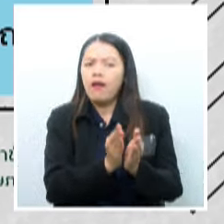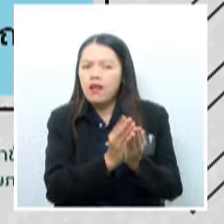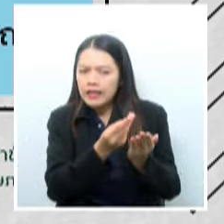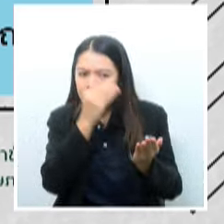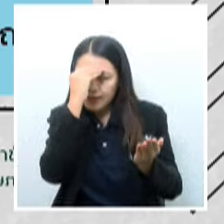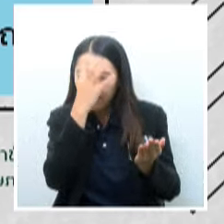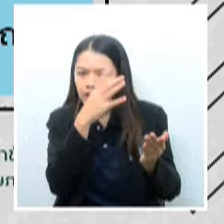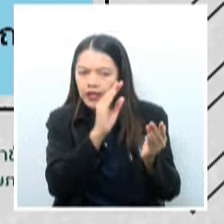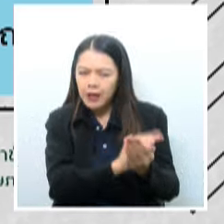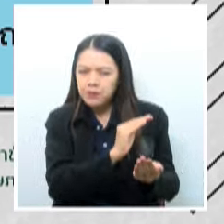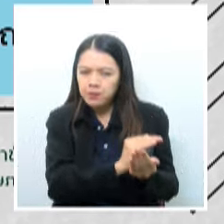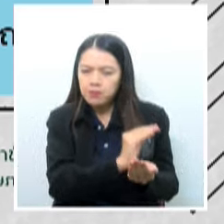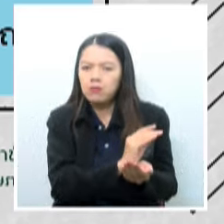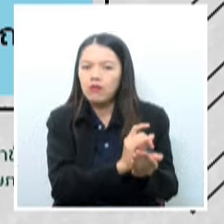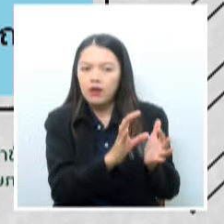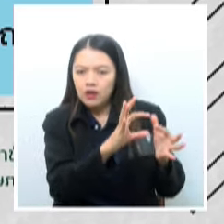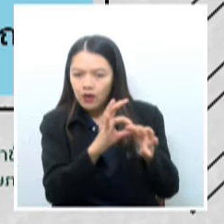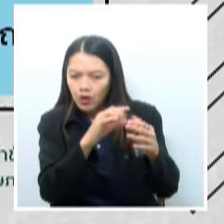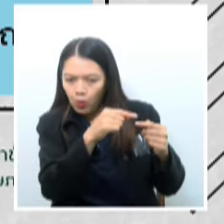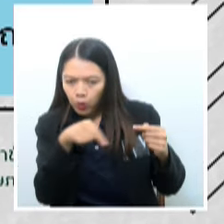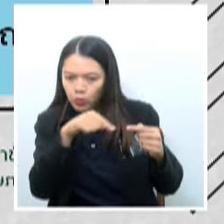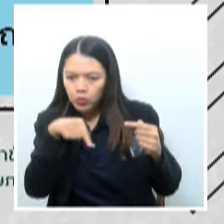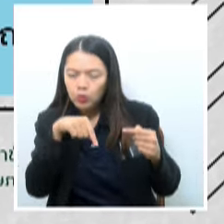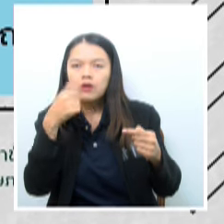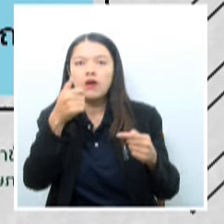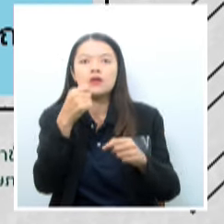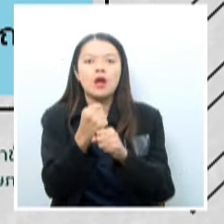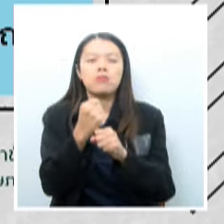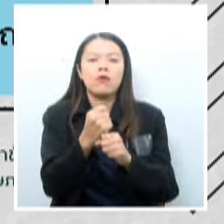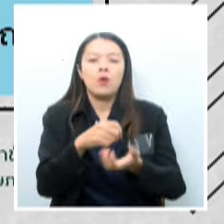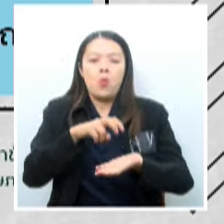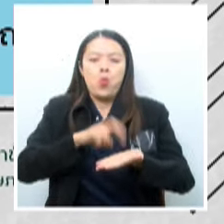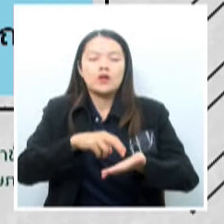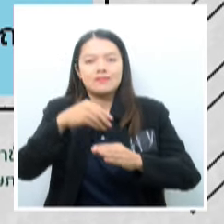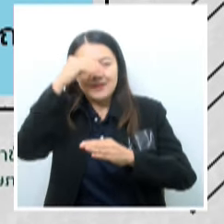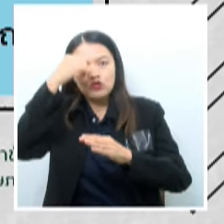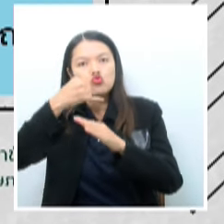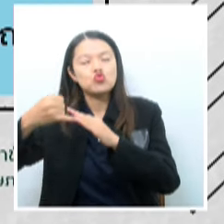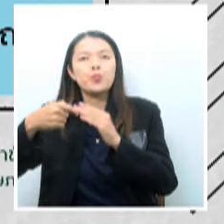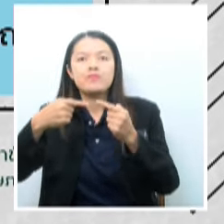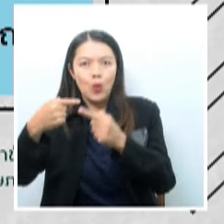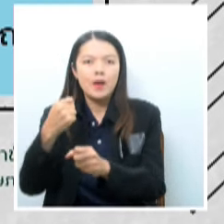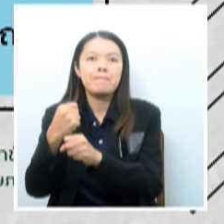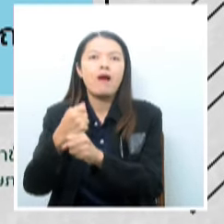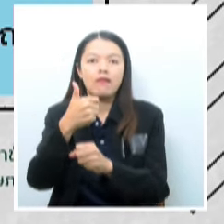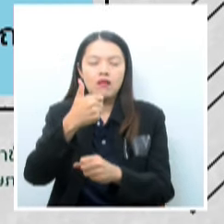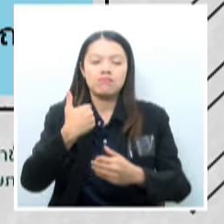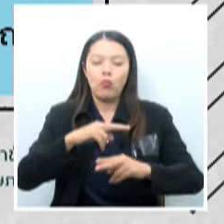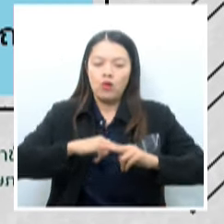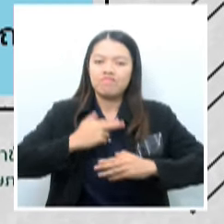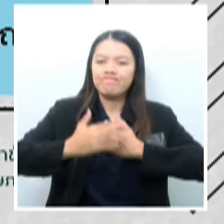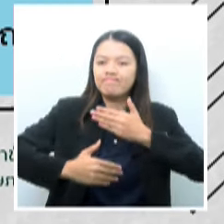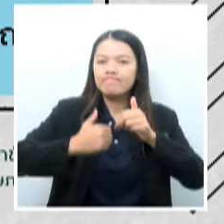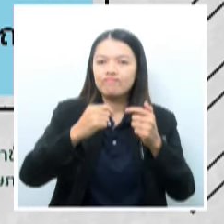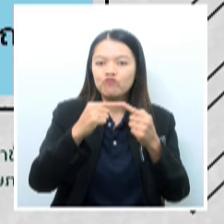เรียนรู้มาสะสมเทียบโอนและใช้ประโยชน์ในการเพิ่มคุณวุฒิการทำงานและการศึกษาต่อซึ่งจะก่อให้เกิดการพัฒนาตนเองด้วยความเ